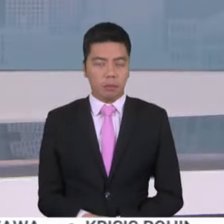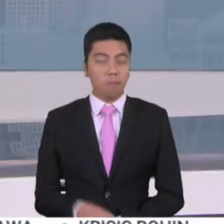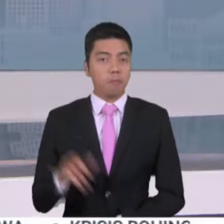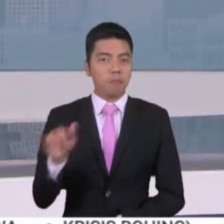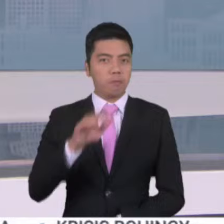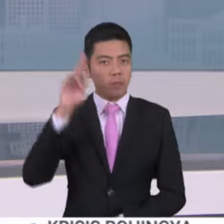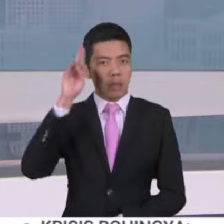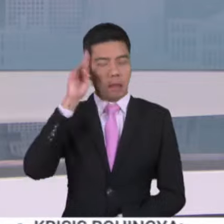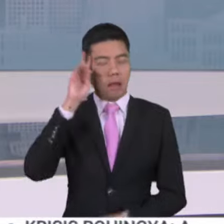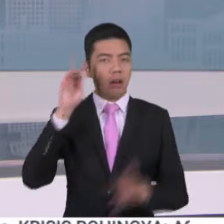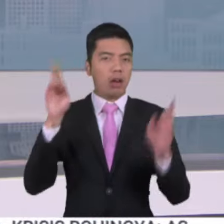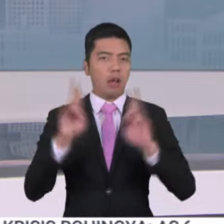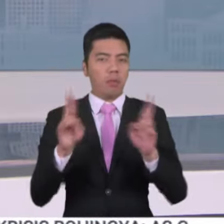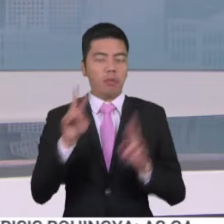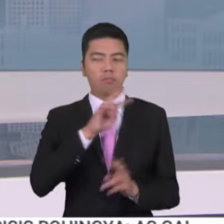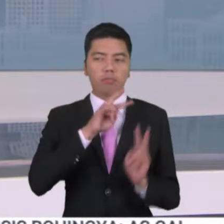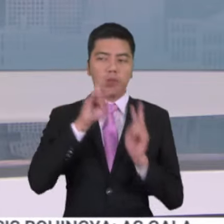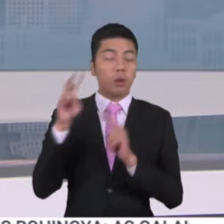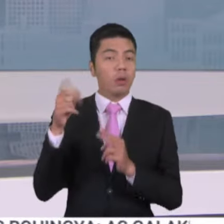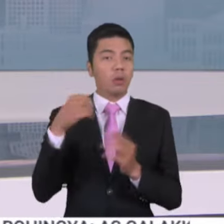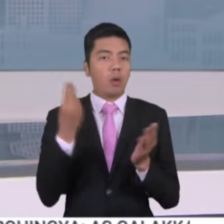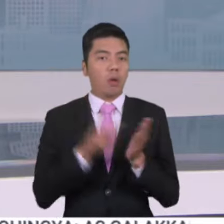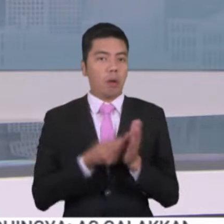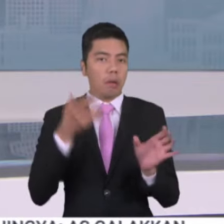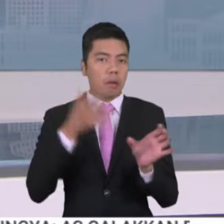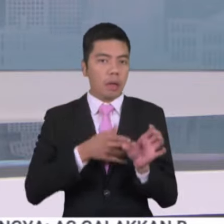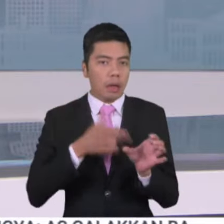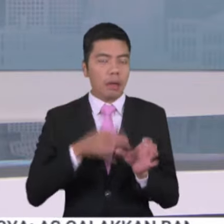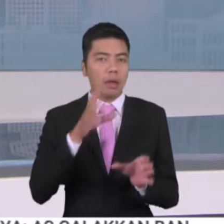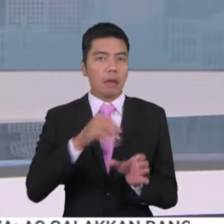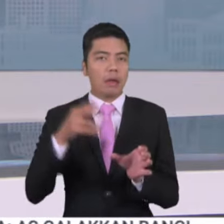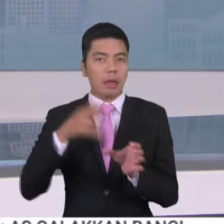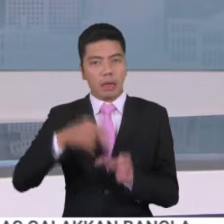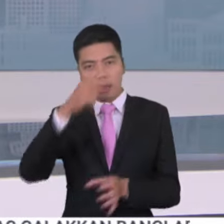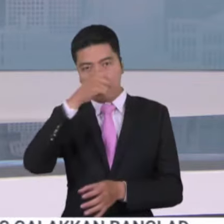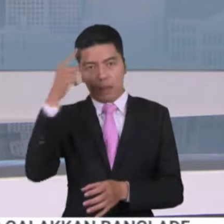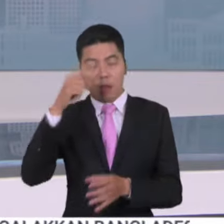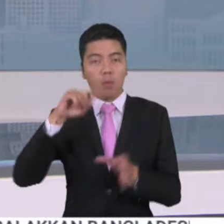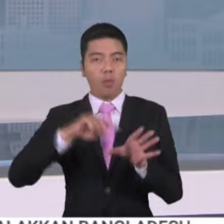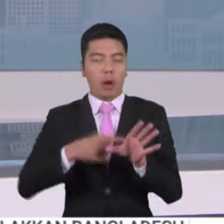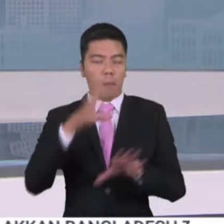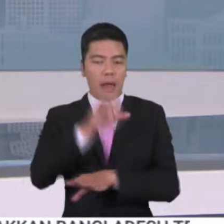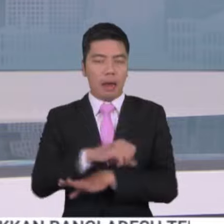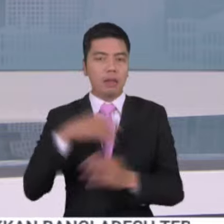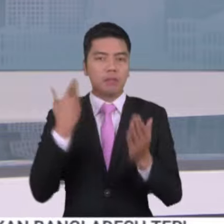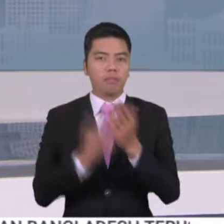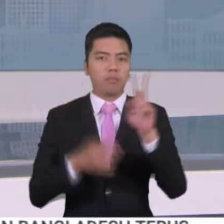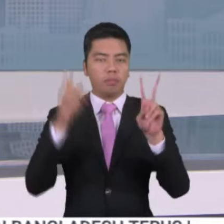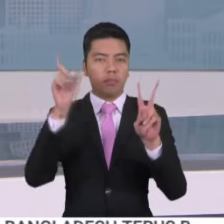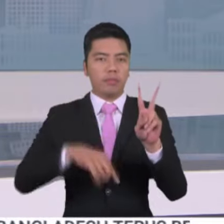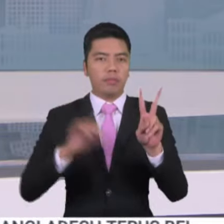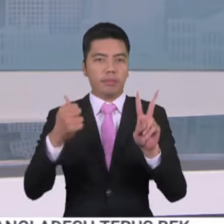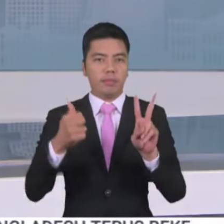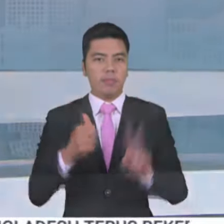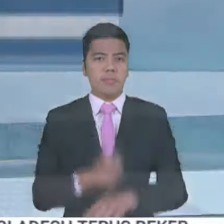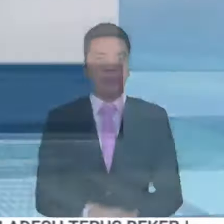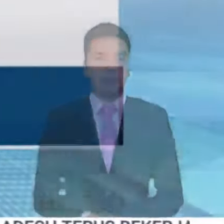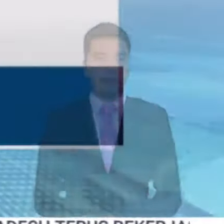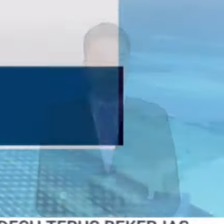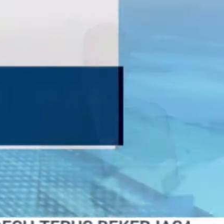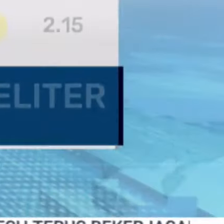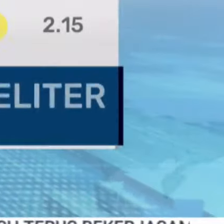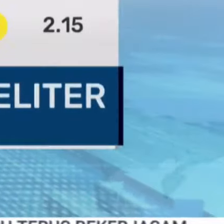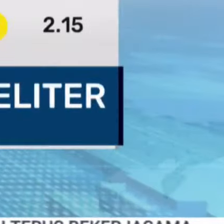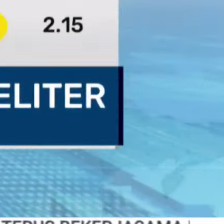Seperti biasa, setiap Rabu, saksikan harga petrol dan diesel mingguan berkuat kuasa tengah malam ini hingga 2 Oktober.